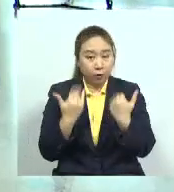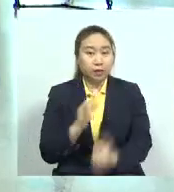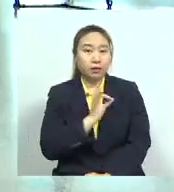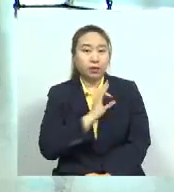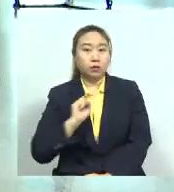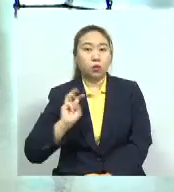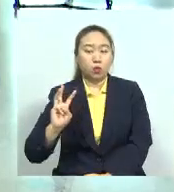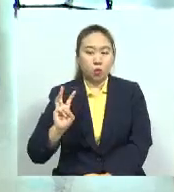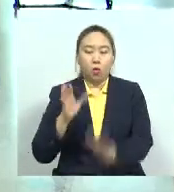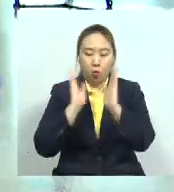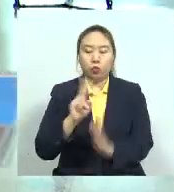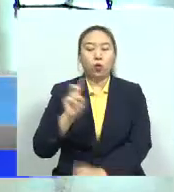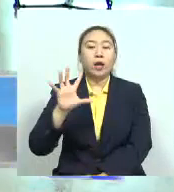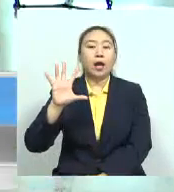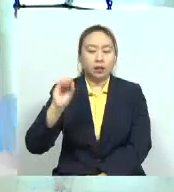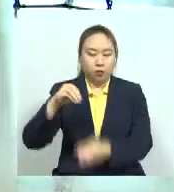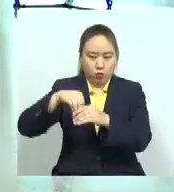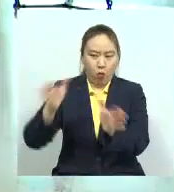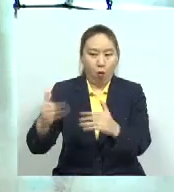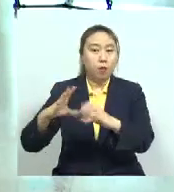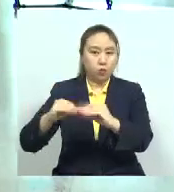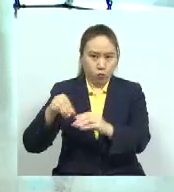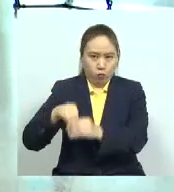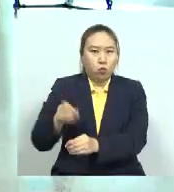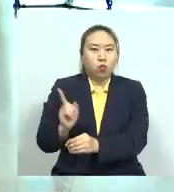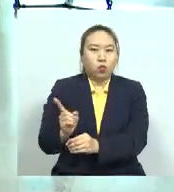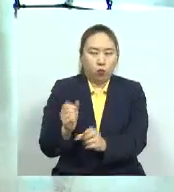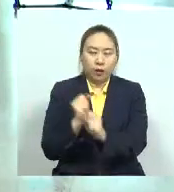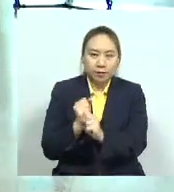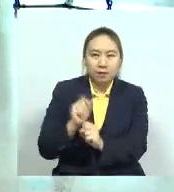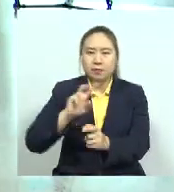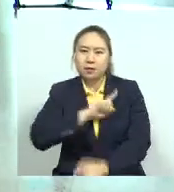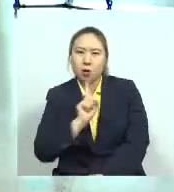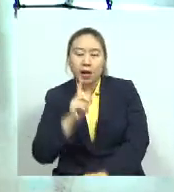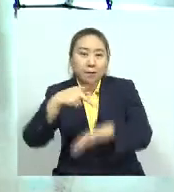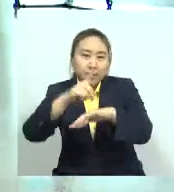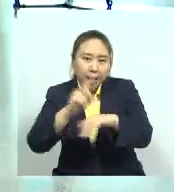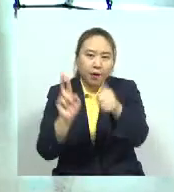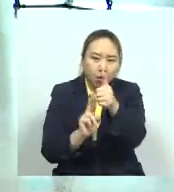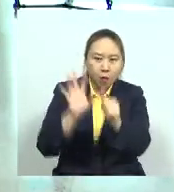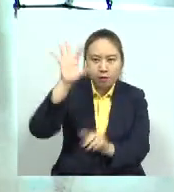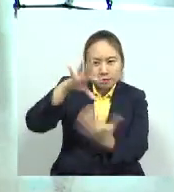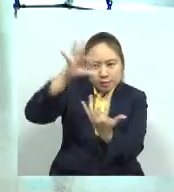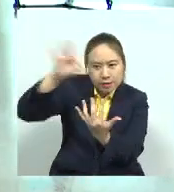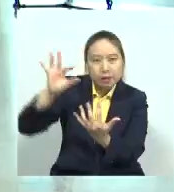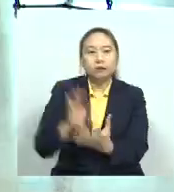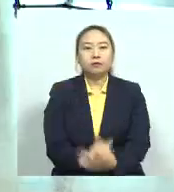กวุฒิสภาทั้ง250คนก็อยู่ในห้องประชุมเป็นที่เรียบร้อยเพื่อทำหน้าที่เลือกประธานและรองประธานวุฒิสภา